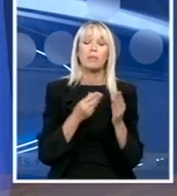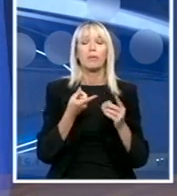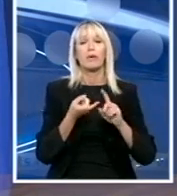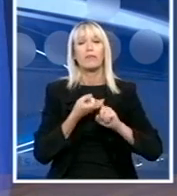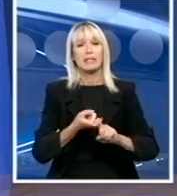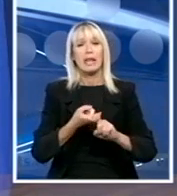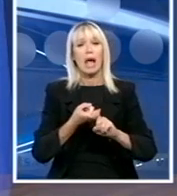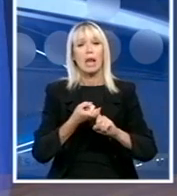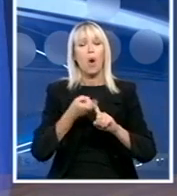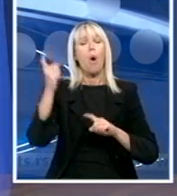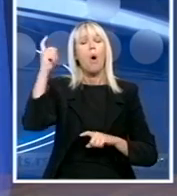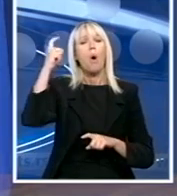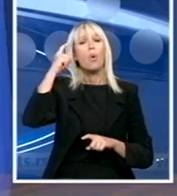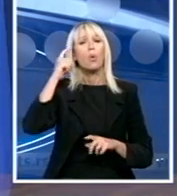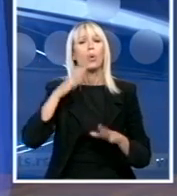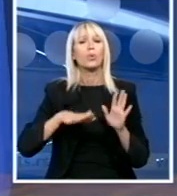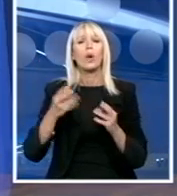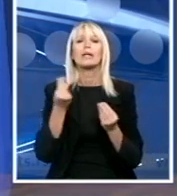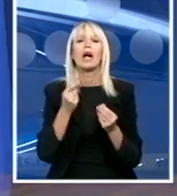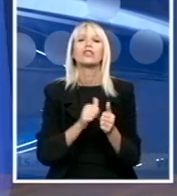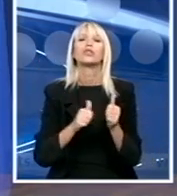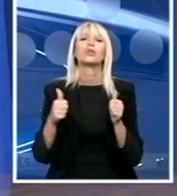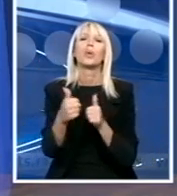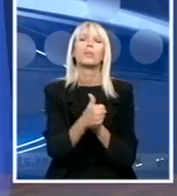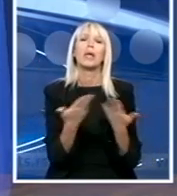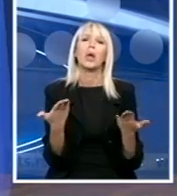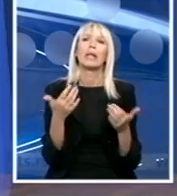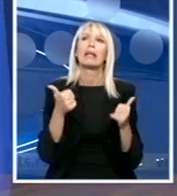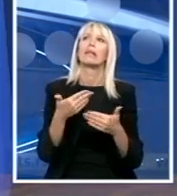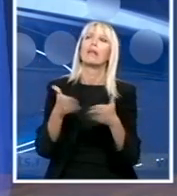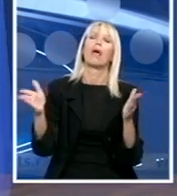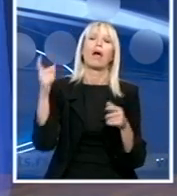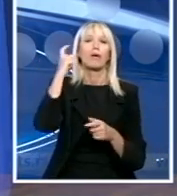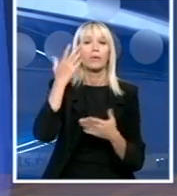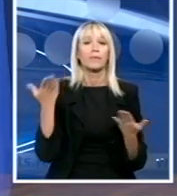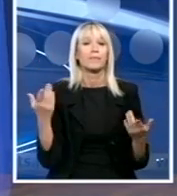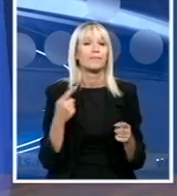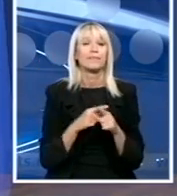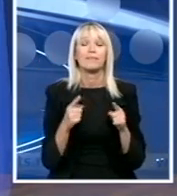kulturi, zašto ona ima prioritet? Pa jednostavno zato što su